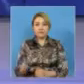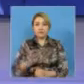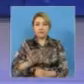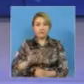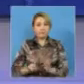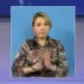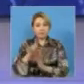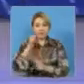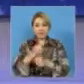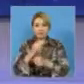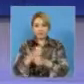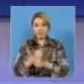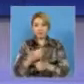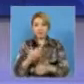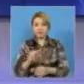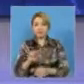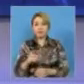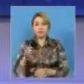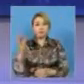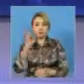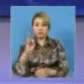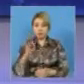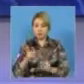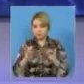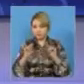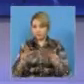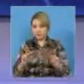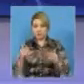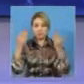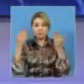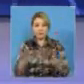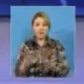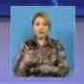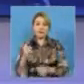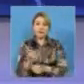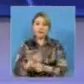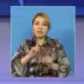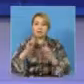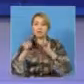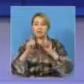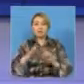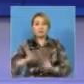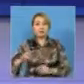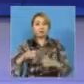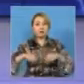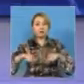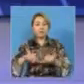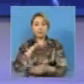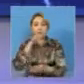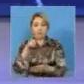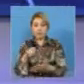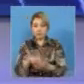Власти приступили к работе по восстановлению исторической справедливости. Сегодня состоялось первое заседание региональной комиссии по